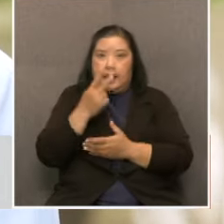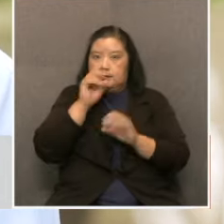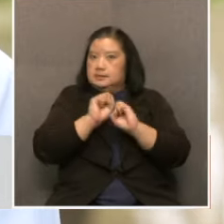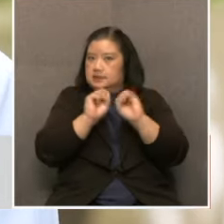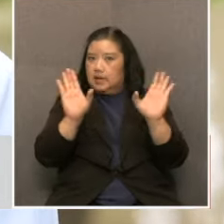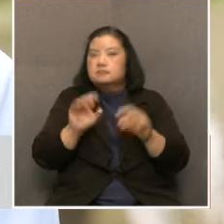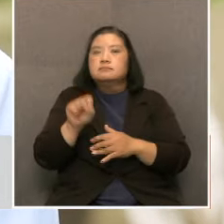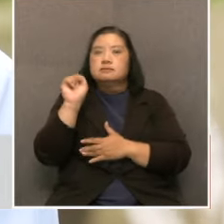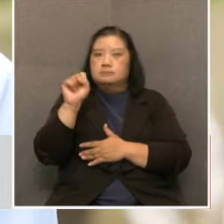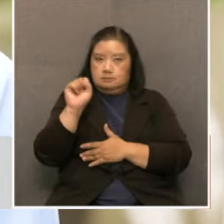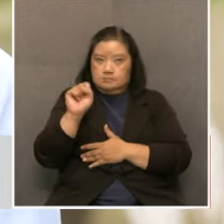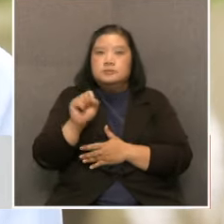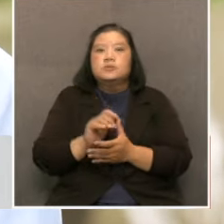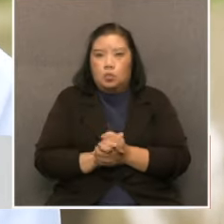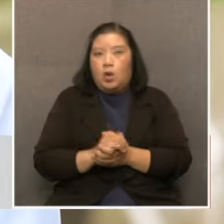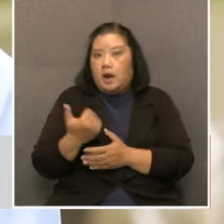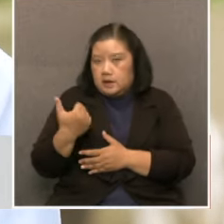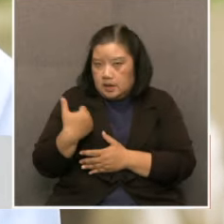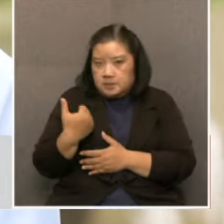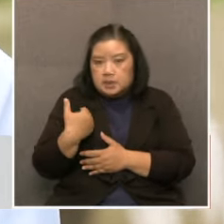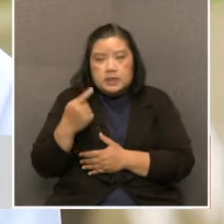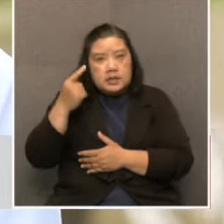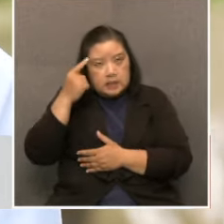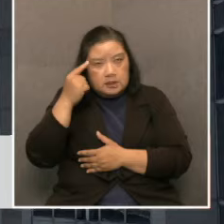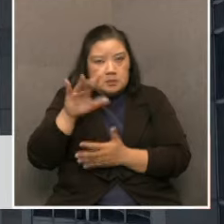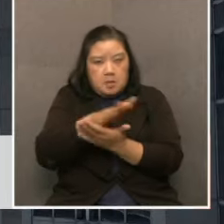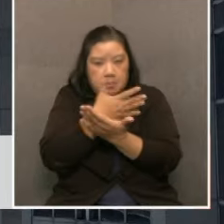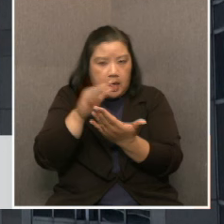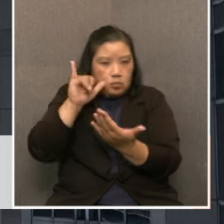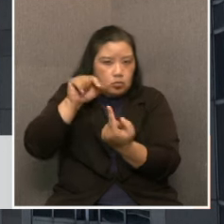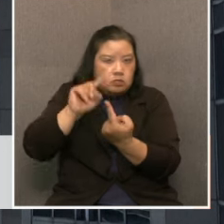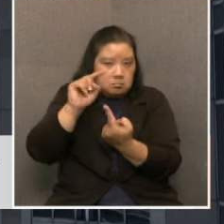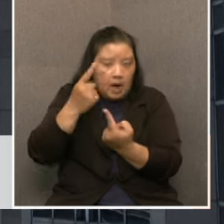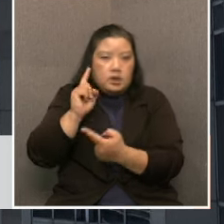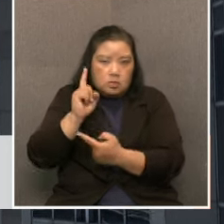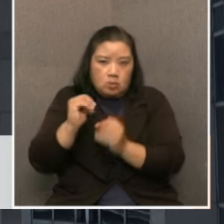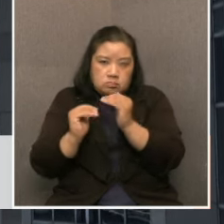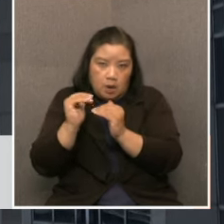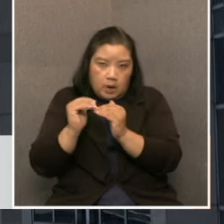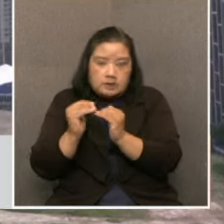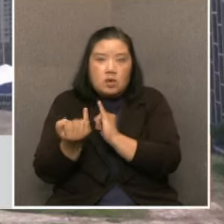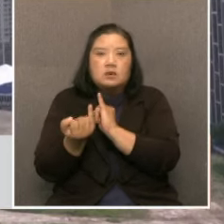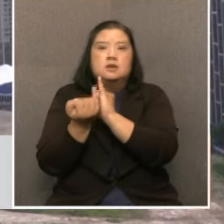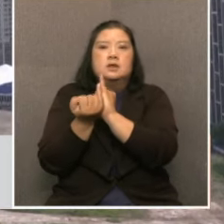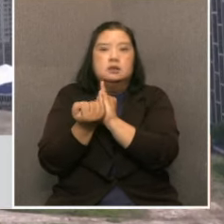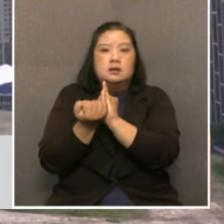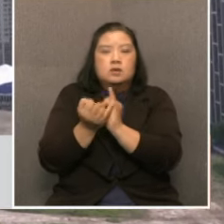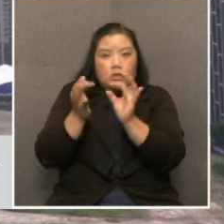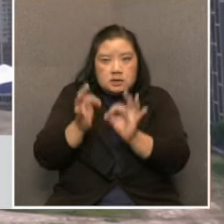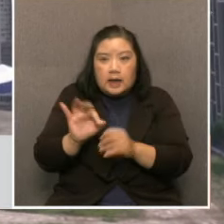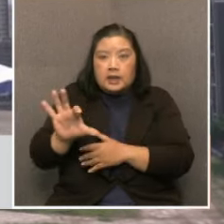ล ยว่าพอเขาขยับยุทธศาสตร์ไปเป็นสมดุลใหม่ปัญหาสำคัญที่ต้องตัดสินใจเนี่ยมันไปที่เขา